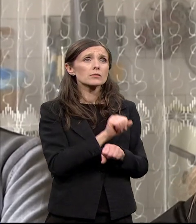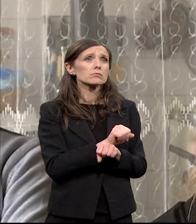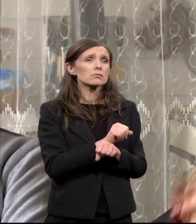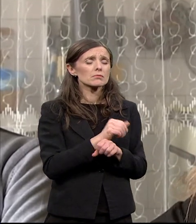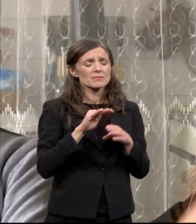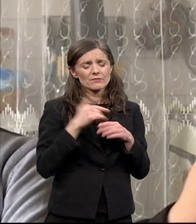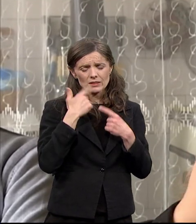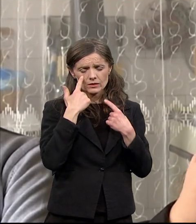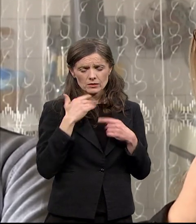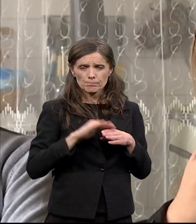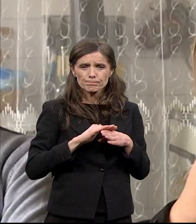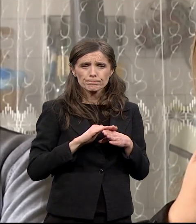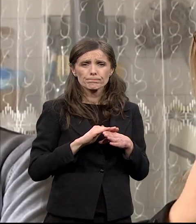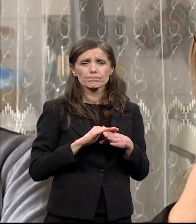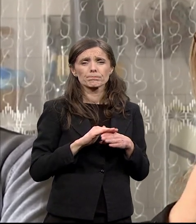se izvinjavam.